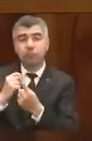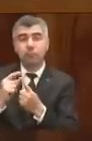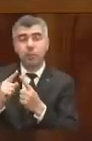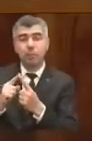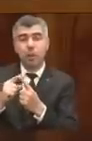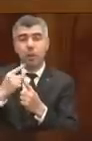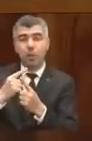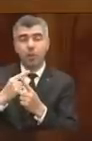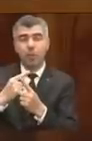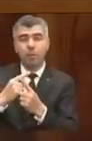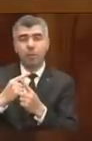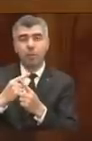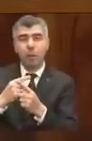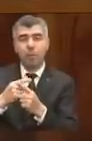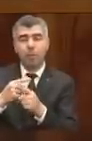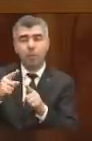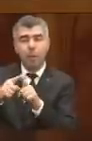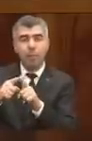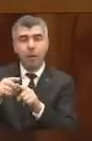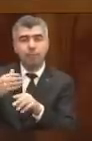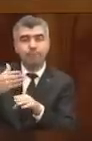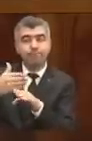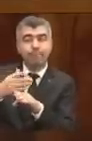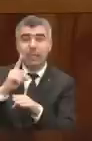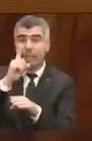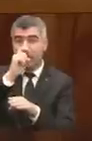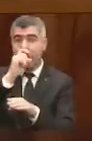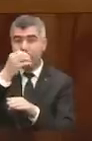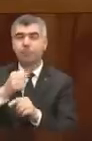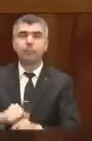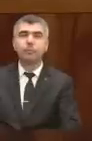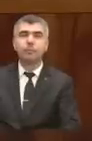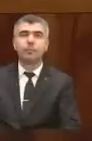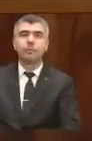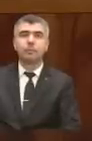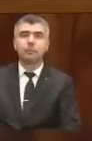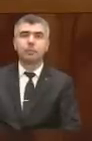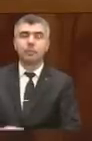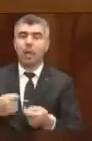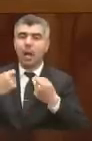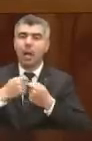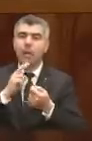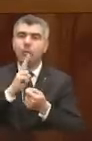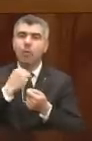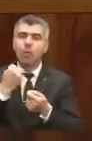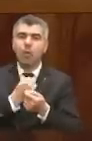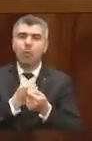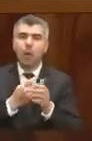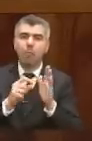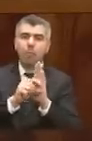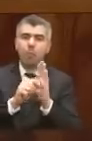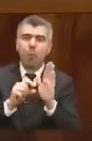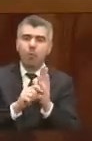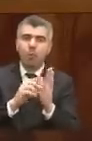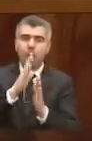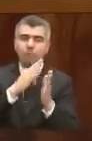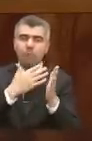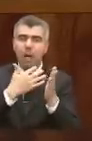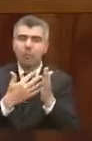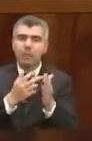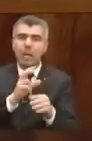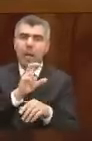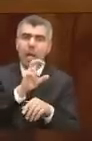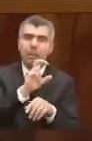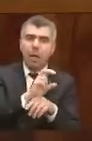الموس وصل العظم سيد رئيس الحكومه انا ما غنتكلمش بك معكم في الموضوع ديال المخطط المغربي الاخضر